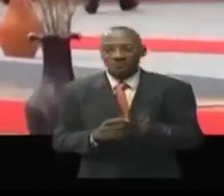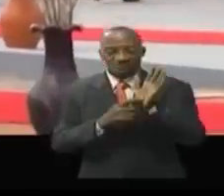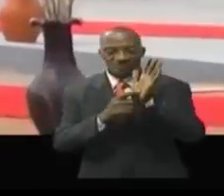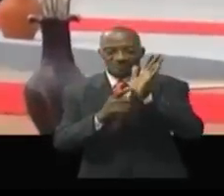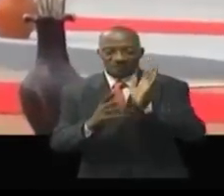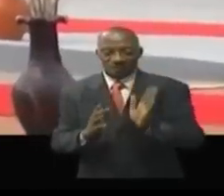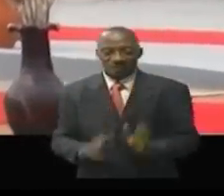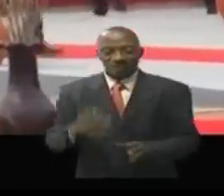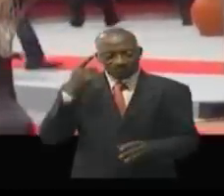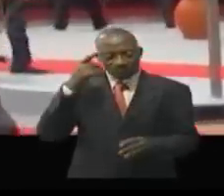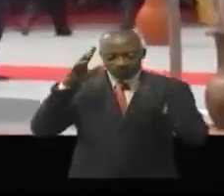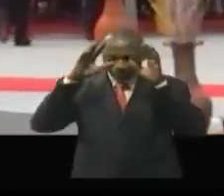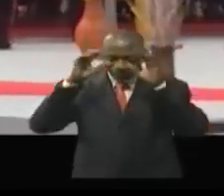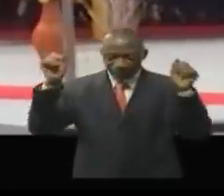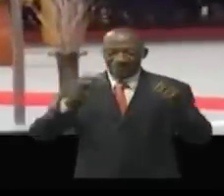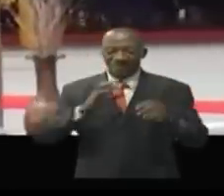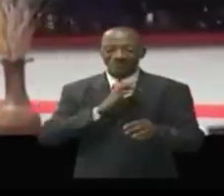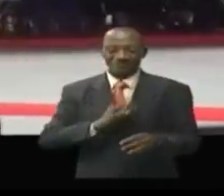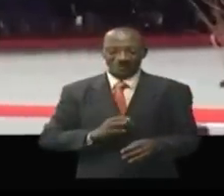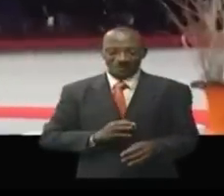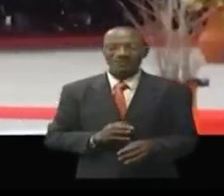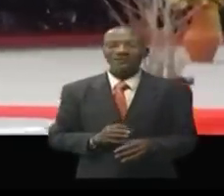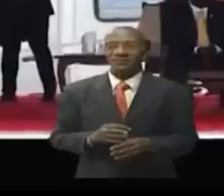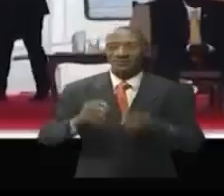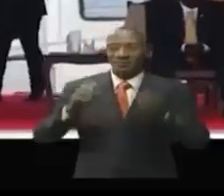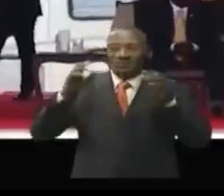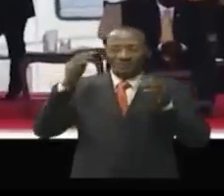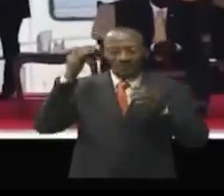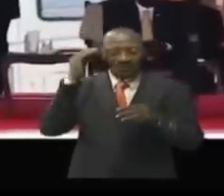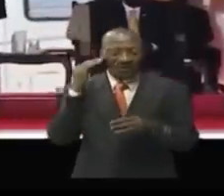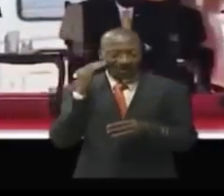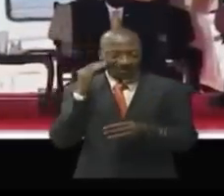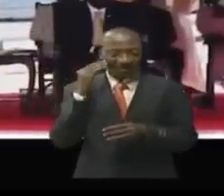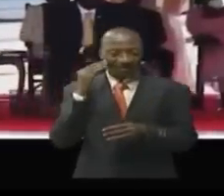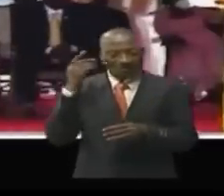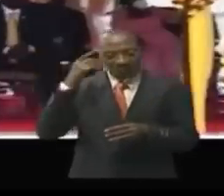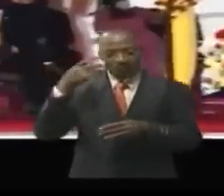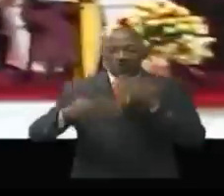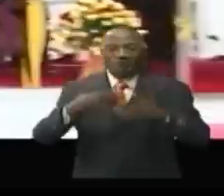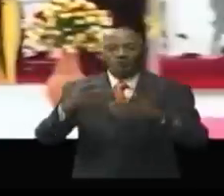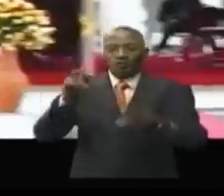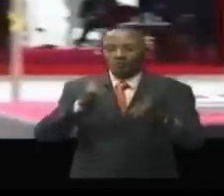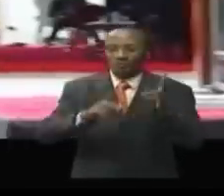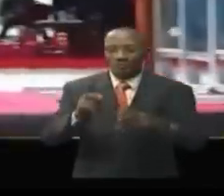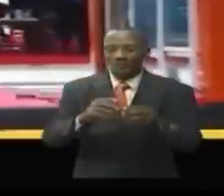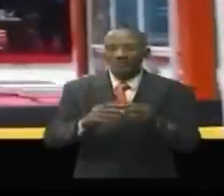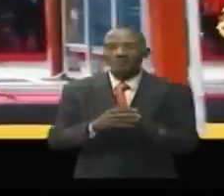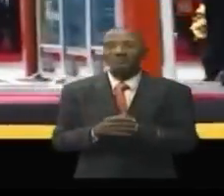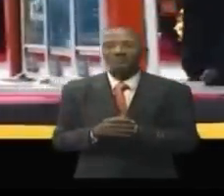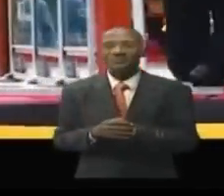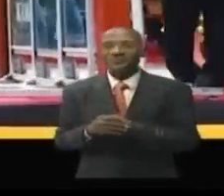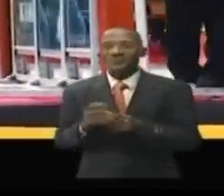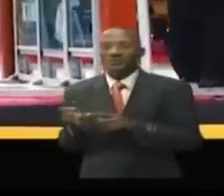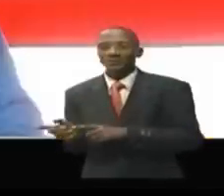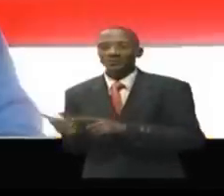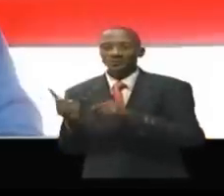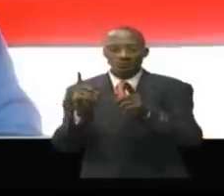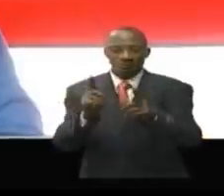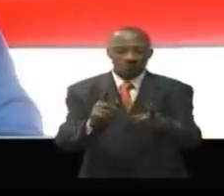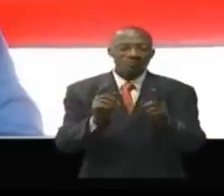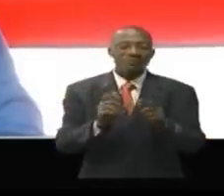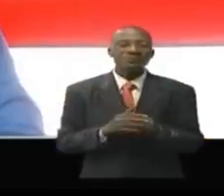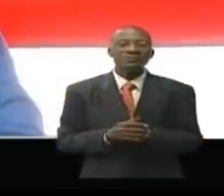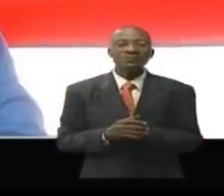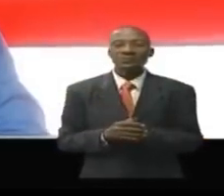République démocratique du Congo, Jean-Pierre Liaou, porteur du message du président congolais à son homologue ougandais et